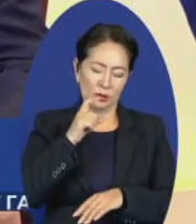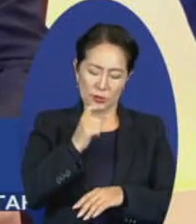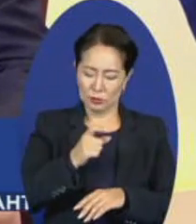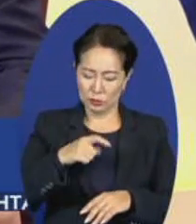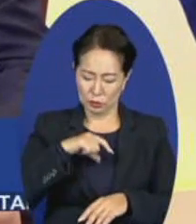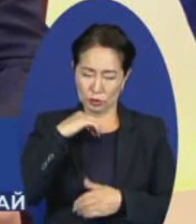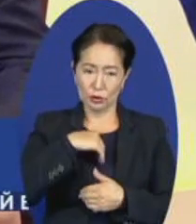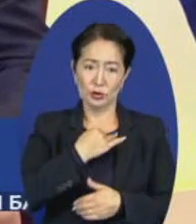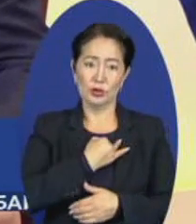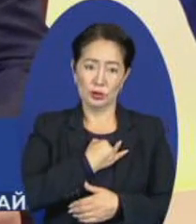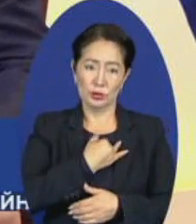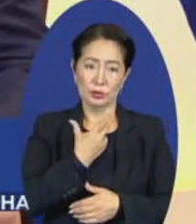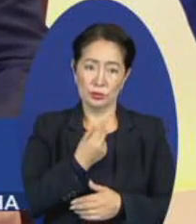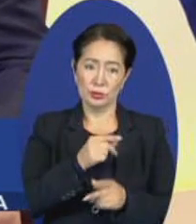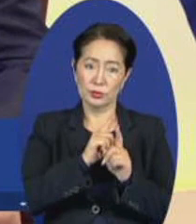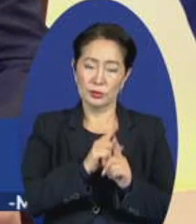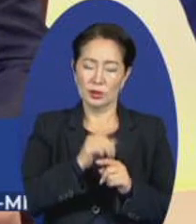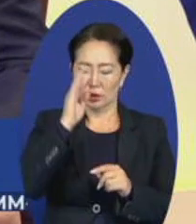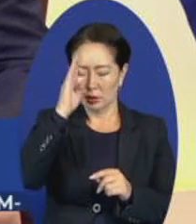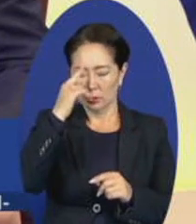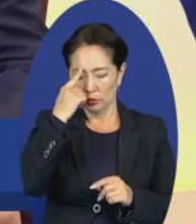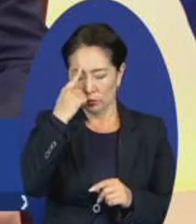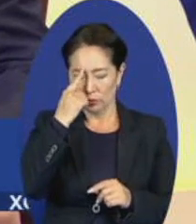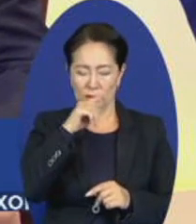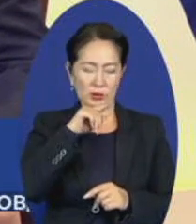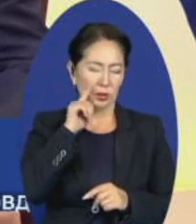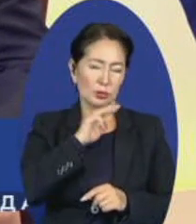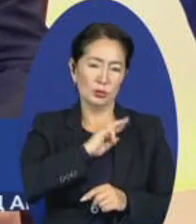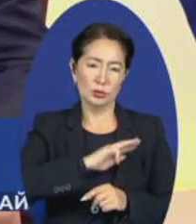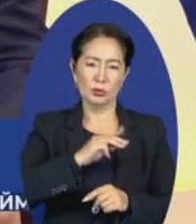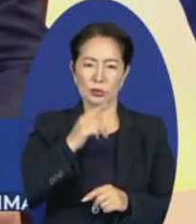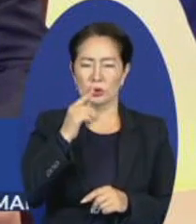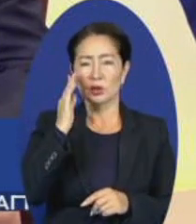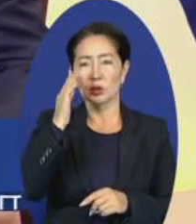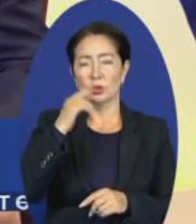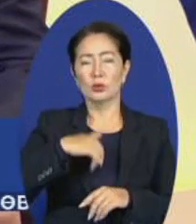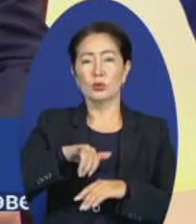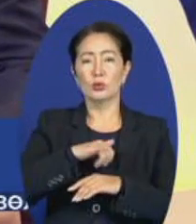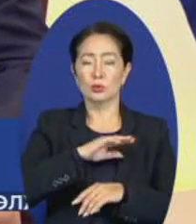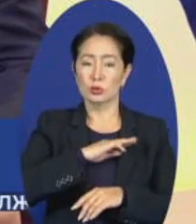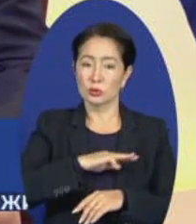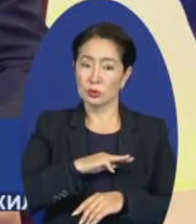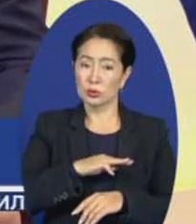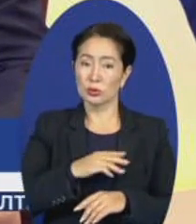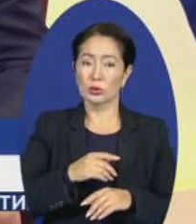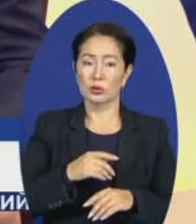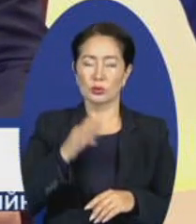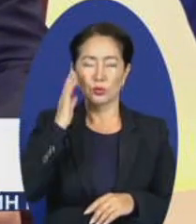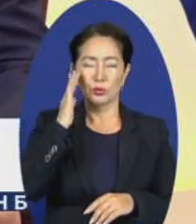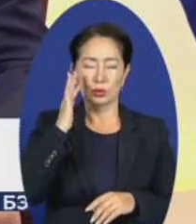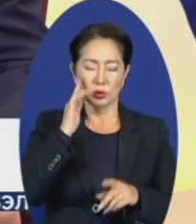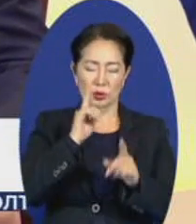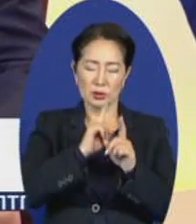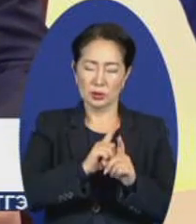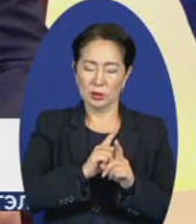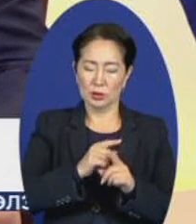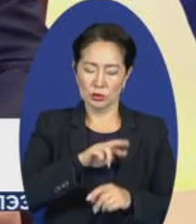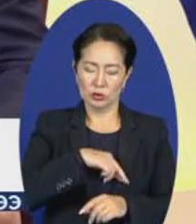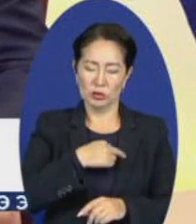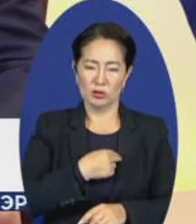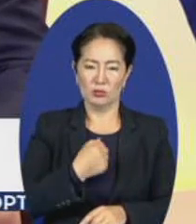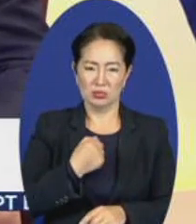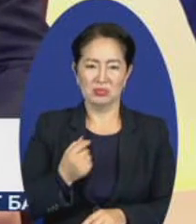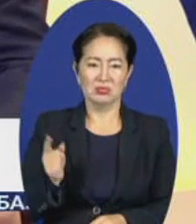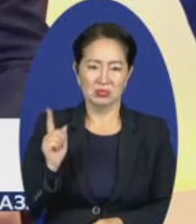талаар ихэл үнэмшлээ. Ирээдүйн Монголын залуучуудын төлөө, ирээдүйн одоо улсын орны хөгжлийн төлөө ийм одоо боллогоор одоо бас ингэж